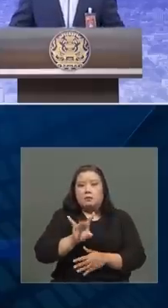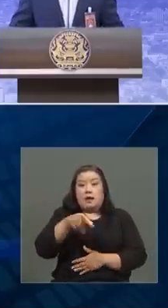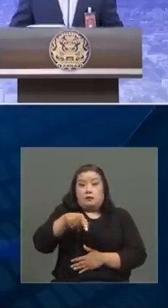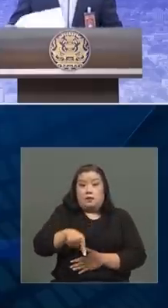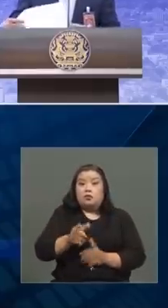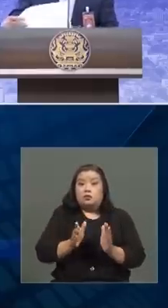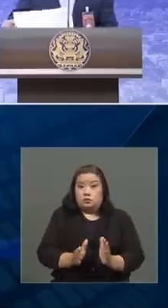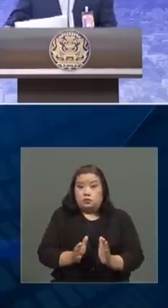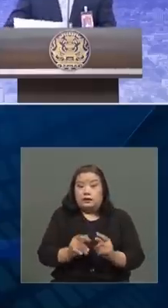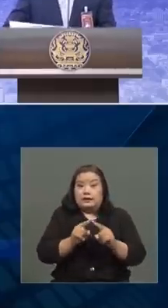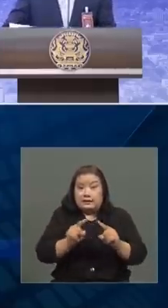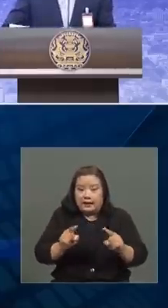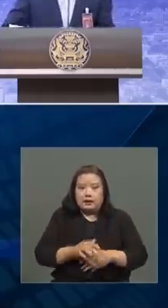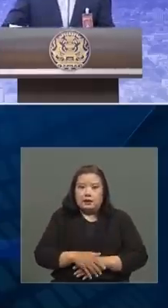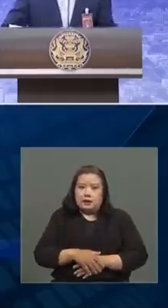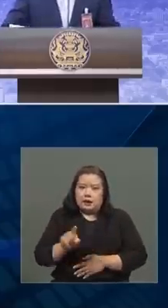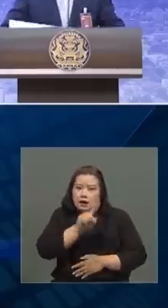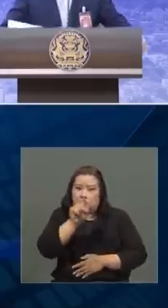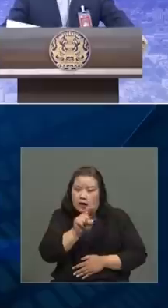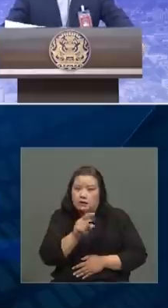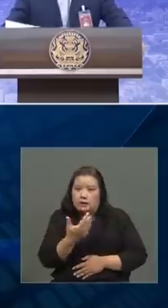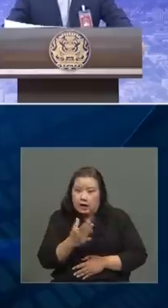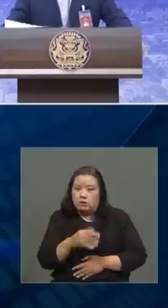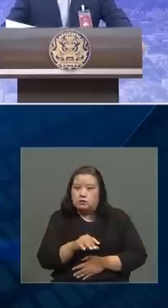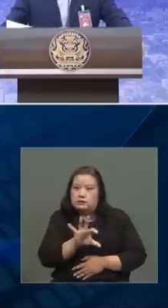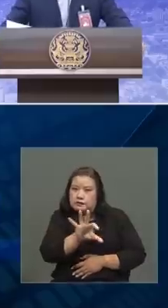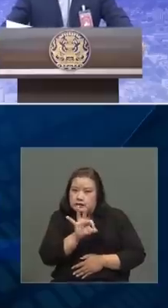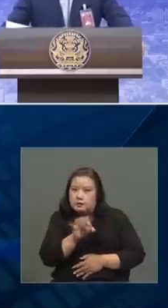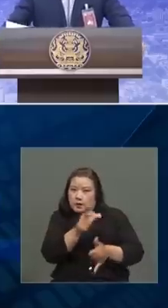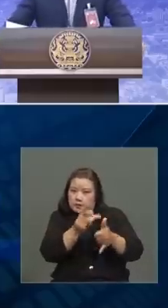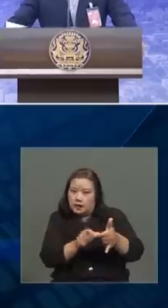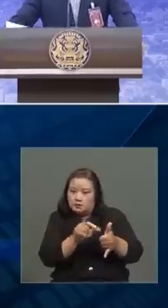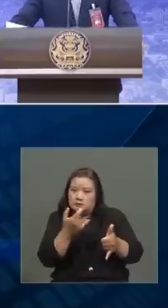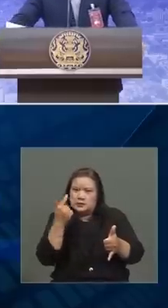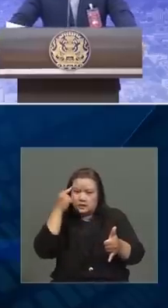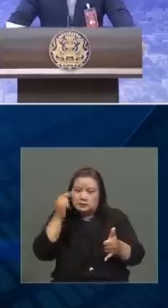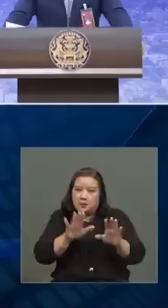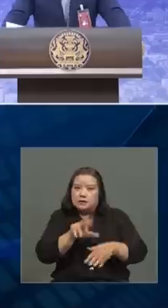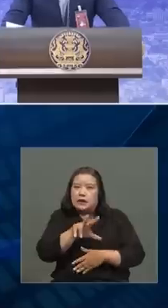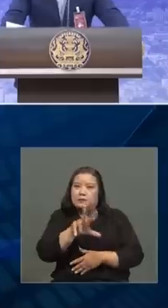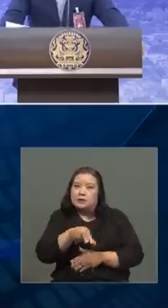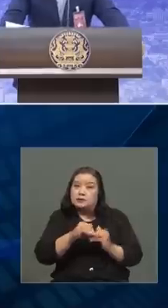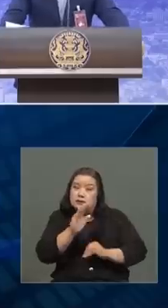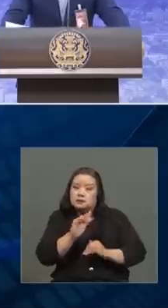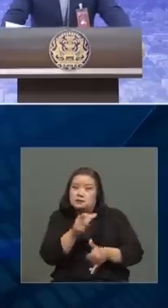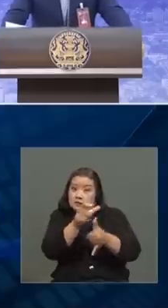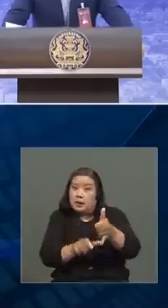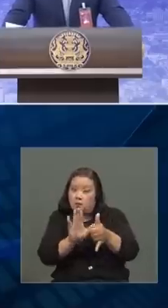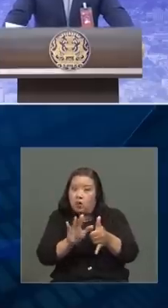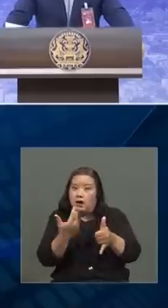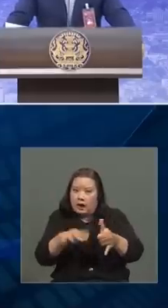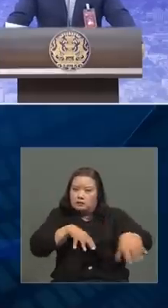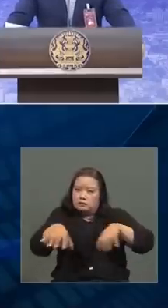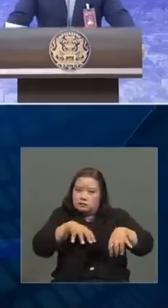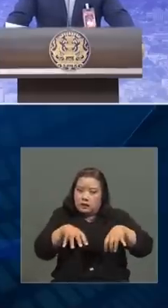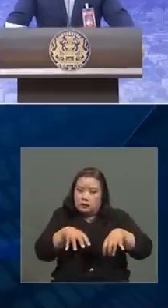ที่หาสาเหตุได้ในเอามา 3478และมันไร้เรียงในพื้นที่สถานที่ที่เกี่ยวข้องก็